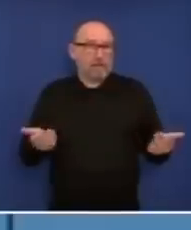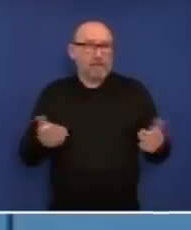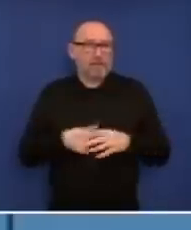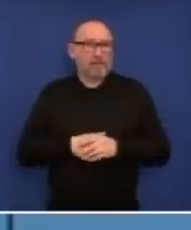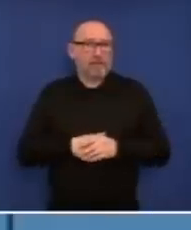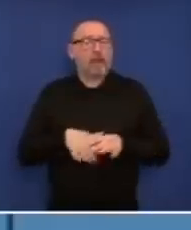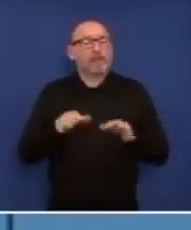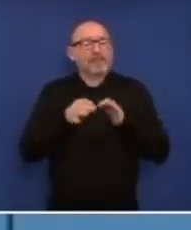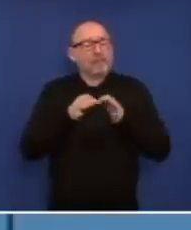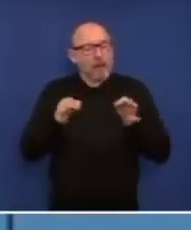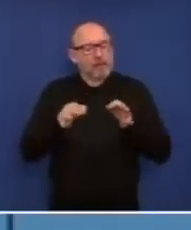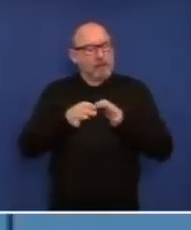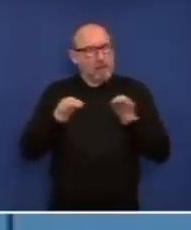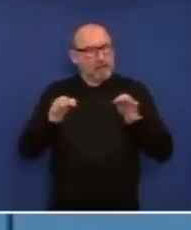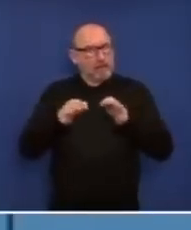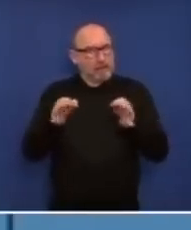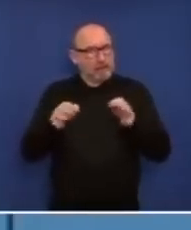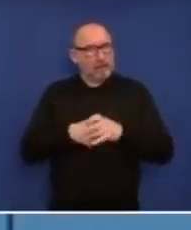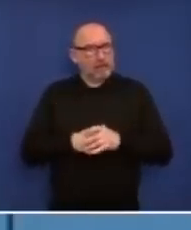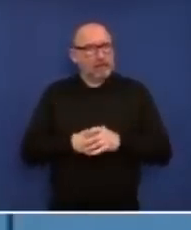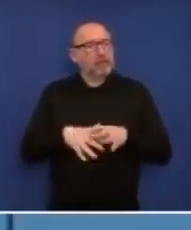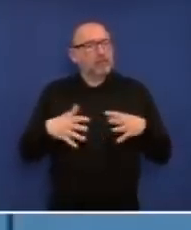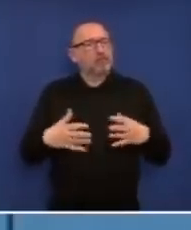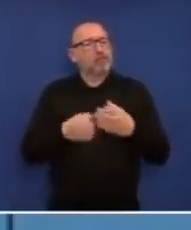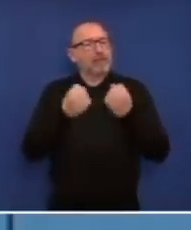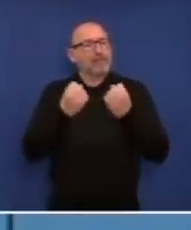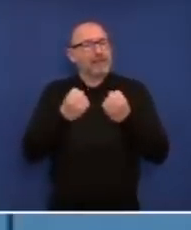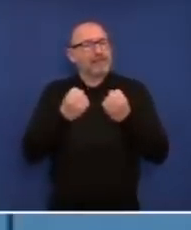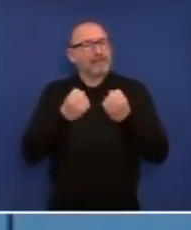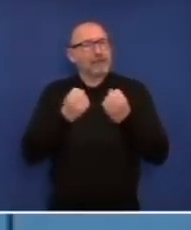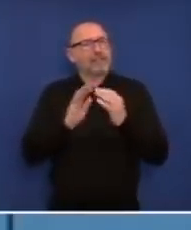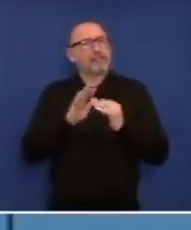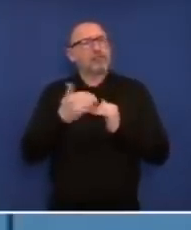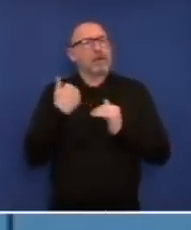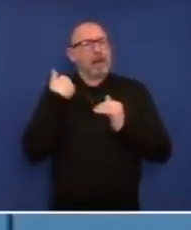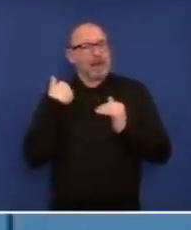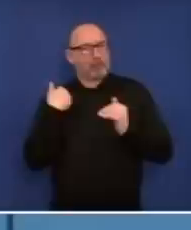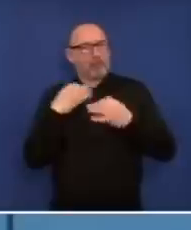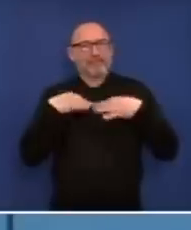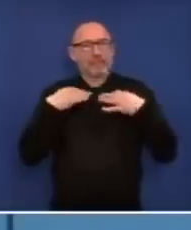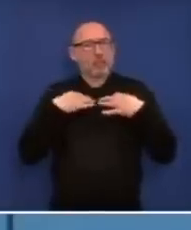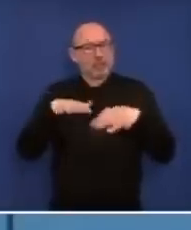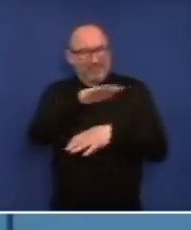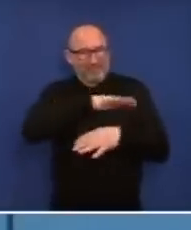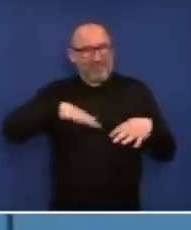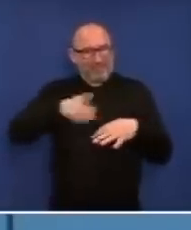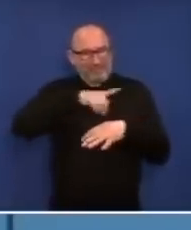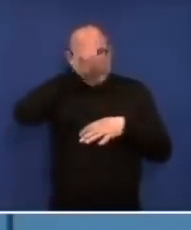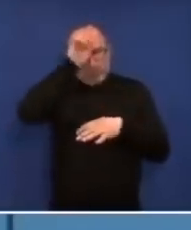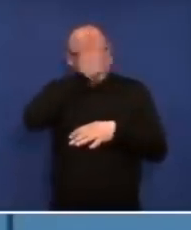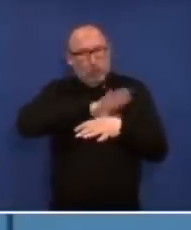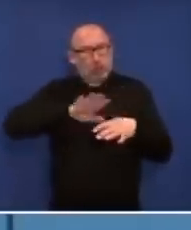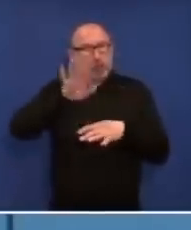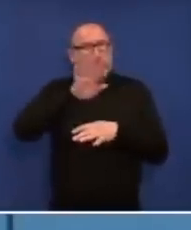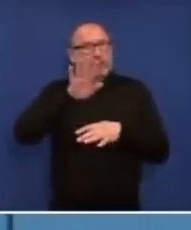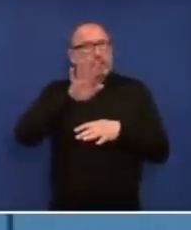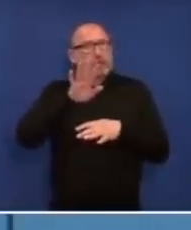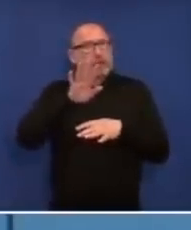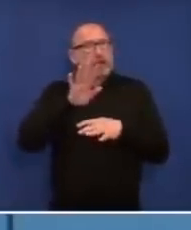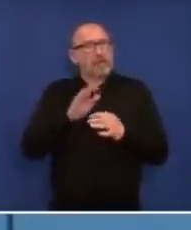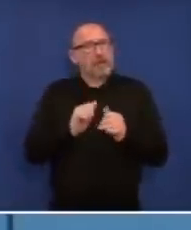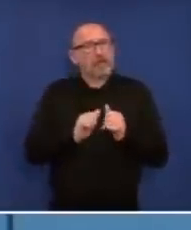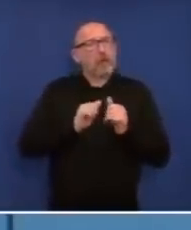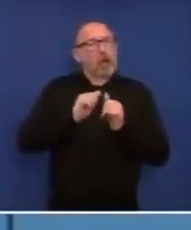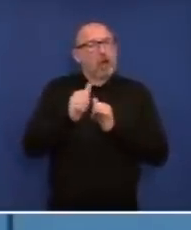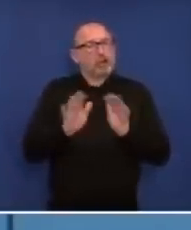Maßnahmen gelungen, einer Überlastung des Gesundheitswesens in Deutschland vorzubeugen. Und das ist im